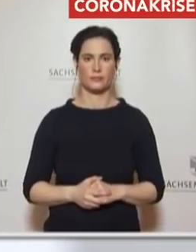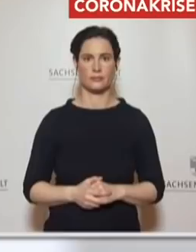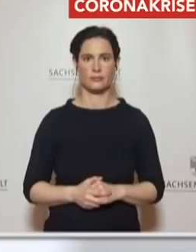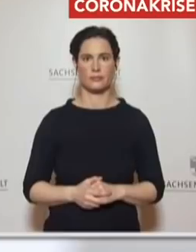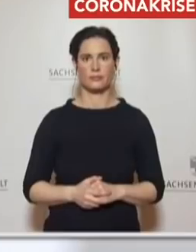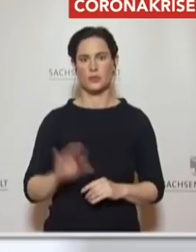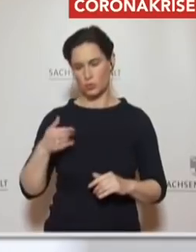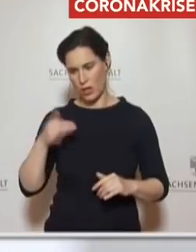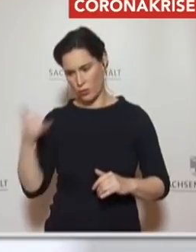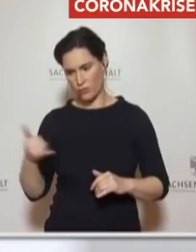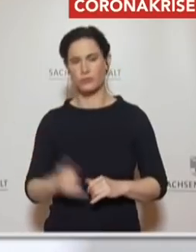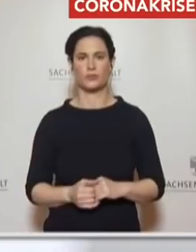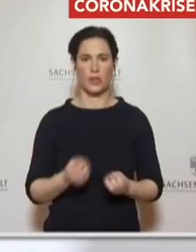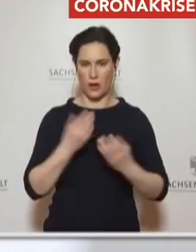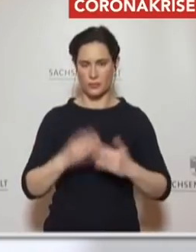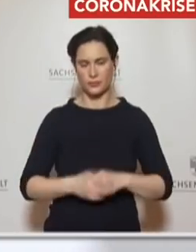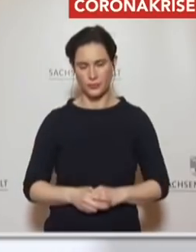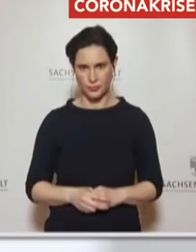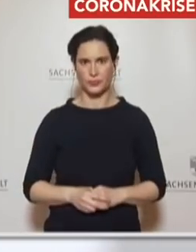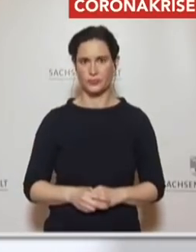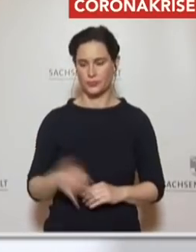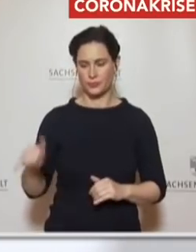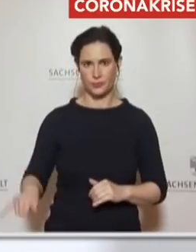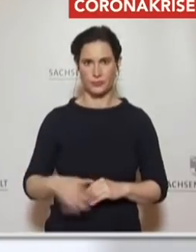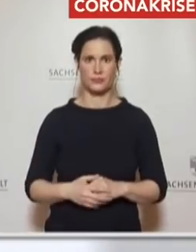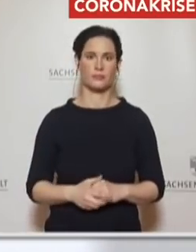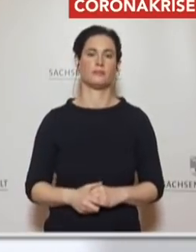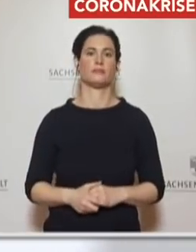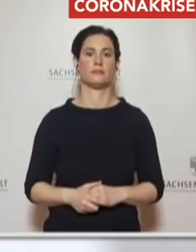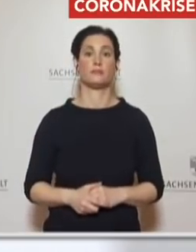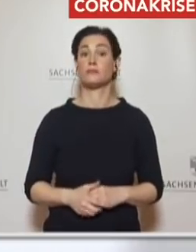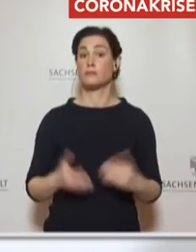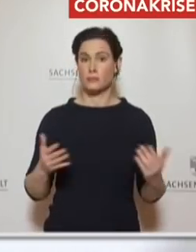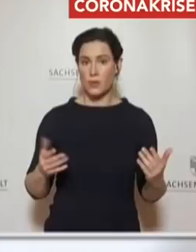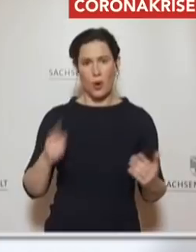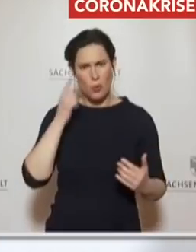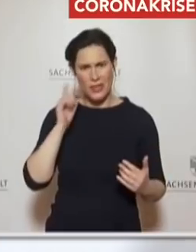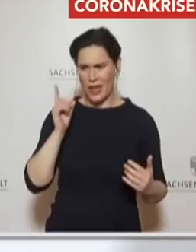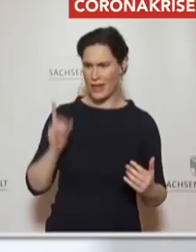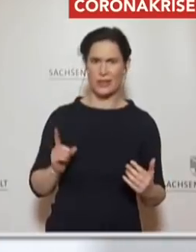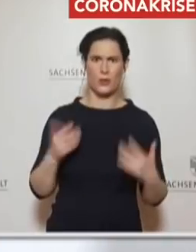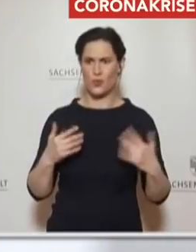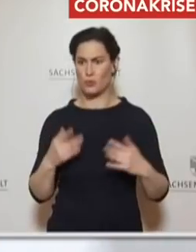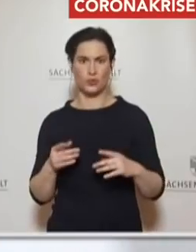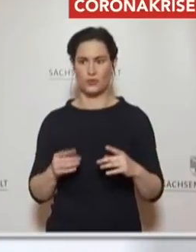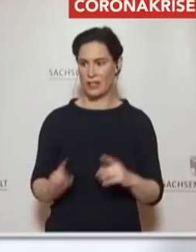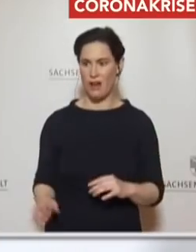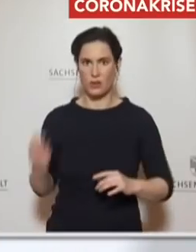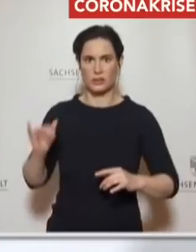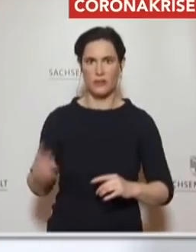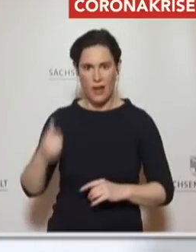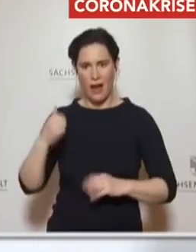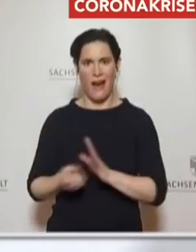Ich rufe zurück, bitte, ja? Alles klar, danke. So, momentan muss man die Handys trotzdem scharf halten, weil noch vieles aus